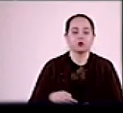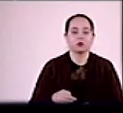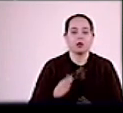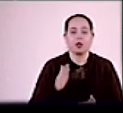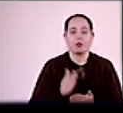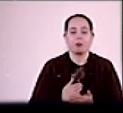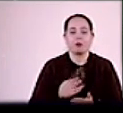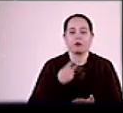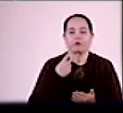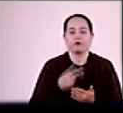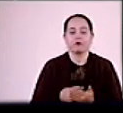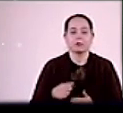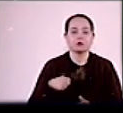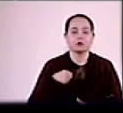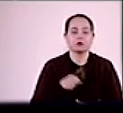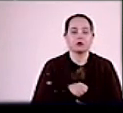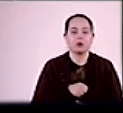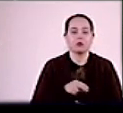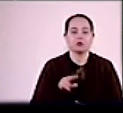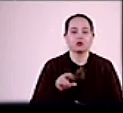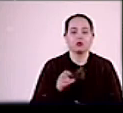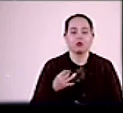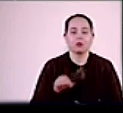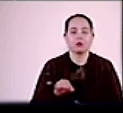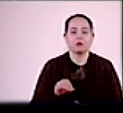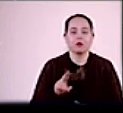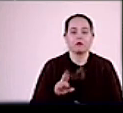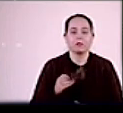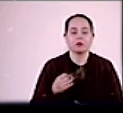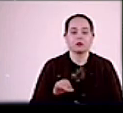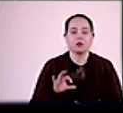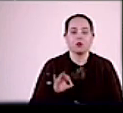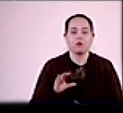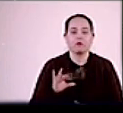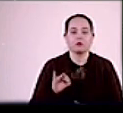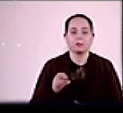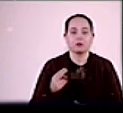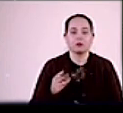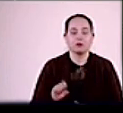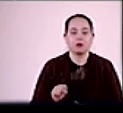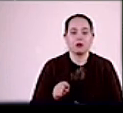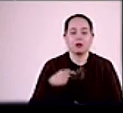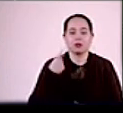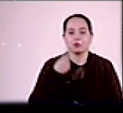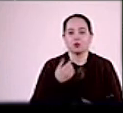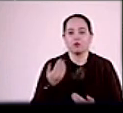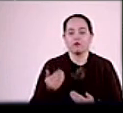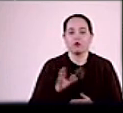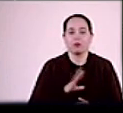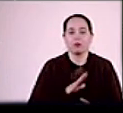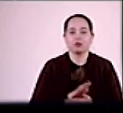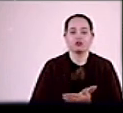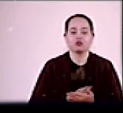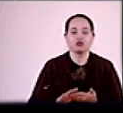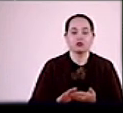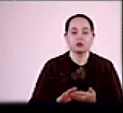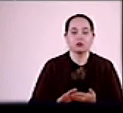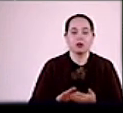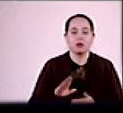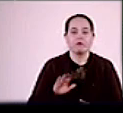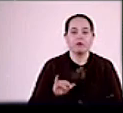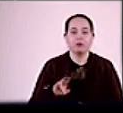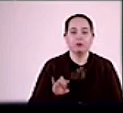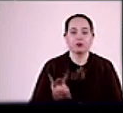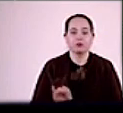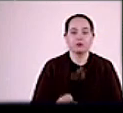имел вид самого чопорного гвардейского офицера. Лицо его было чисто выбрито,